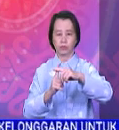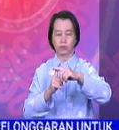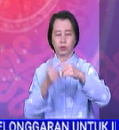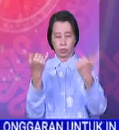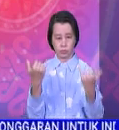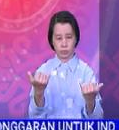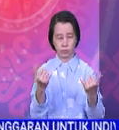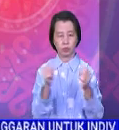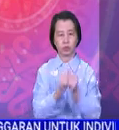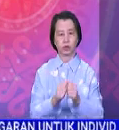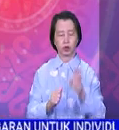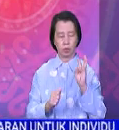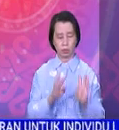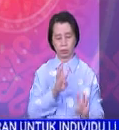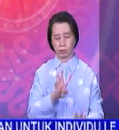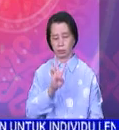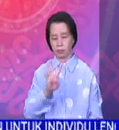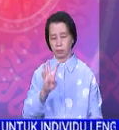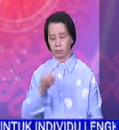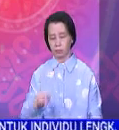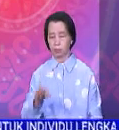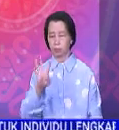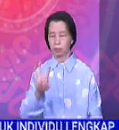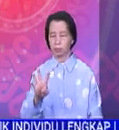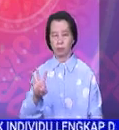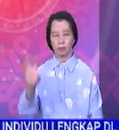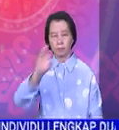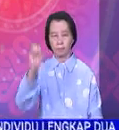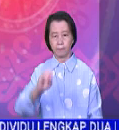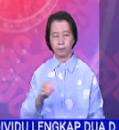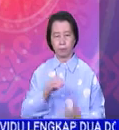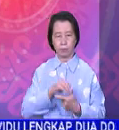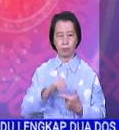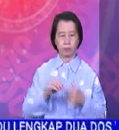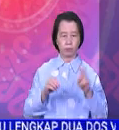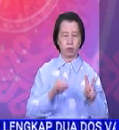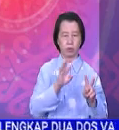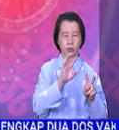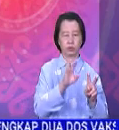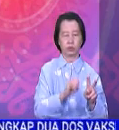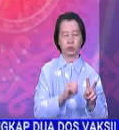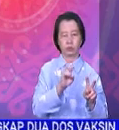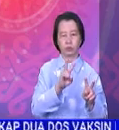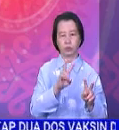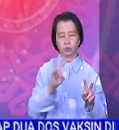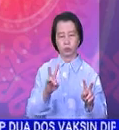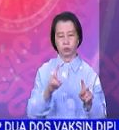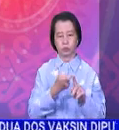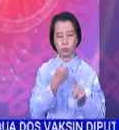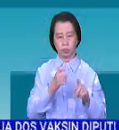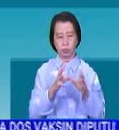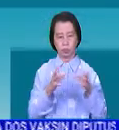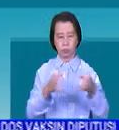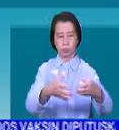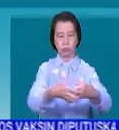hari ini dengan 44.4% atau 287 kes daripada